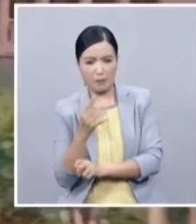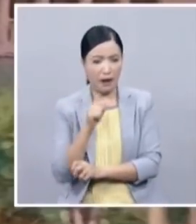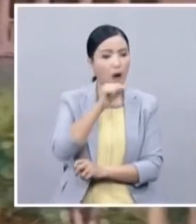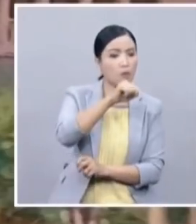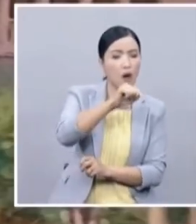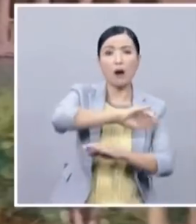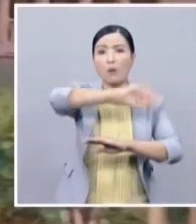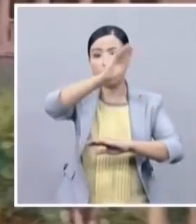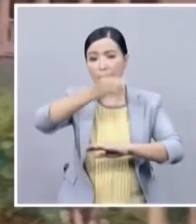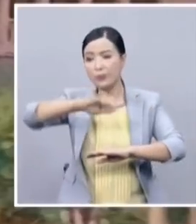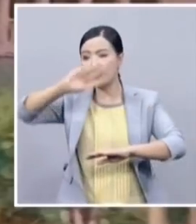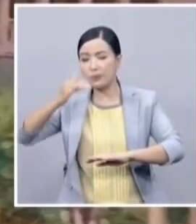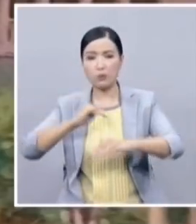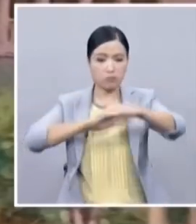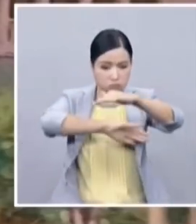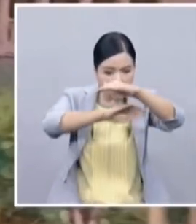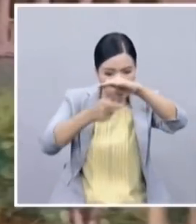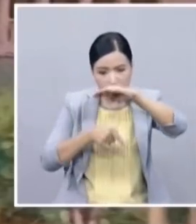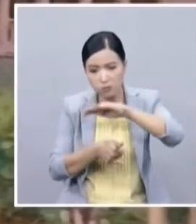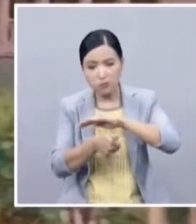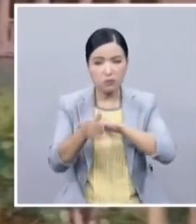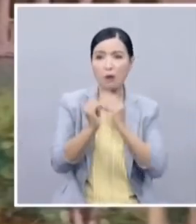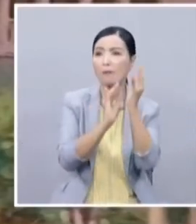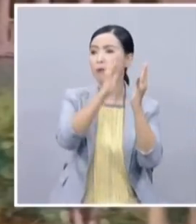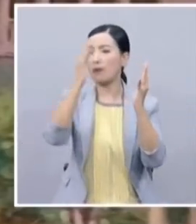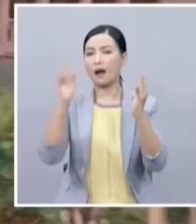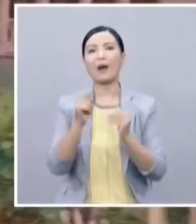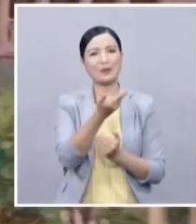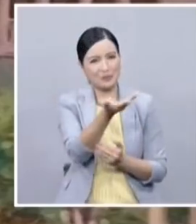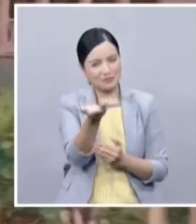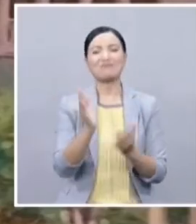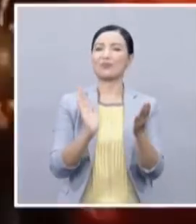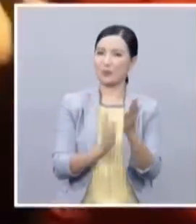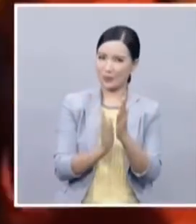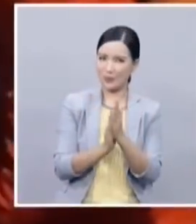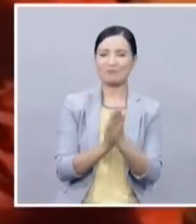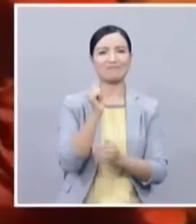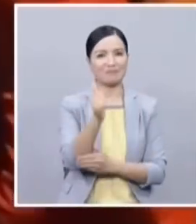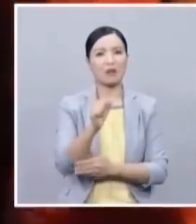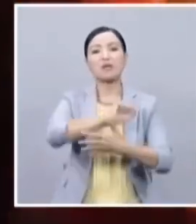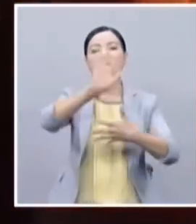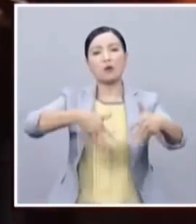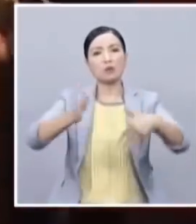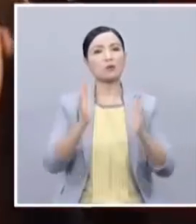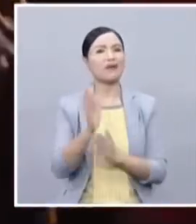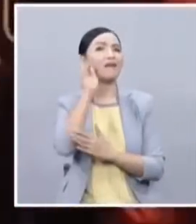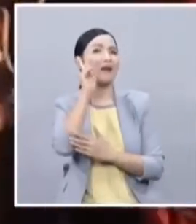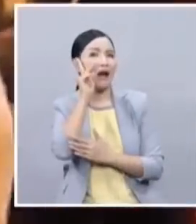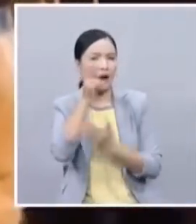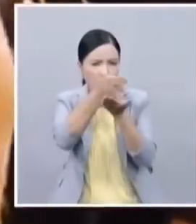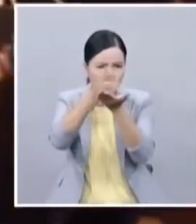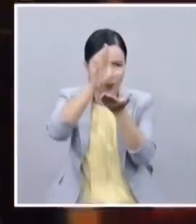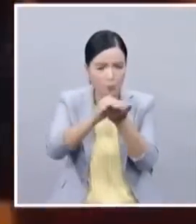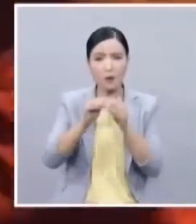าหรือถ้ำอะไรก็แล้วแต่นะครับทุกคนก็ทราบดีอยู่แล้วผมขอชื่นชมนะครับพี่น้องสื่อมวลชนที่พยายามจะนำเสนอแง่มุม